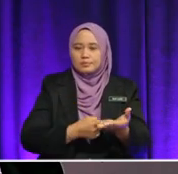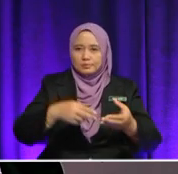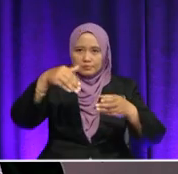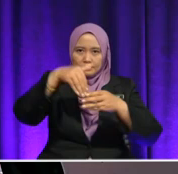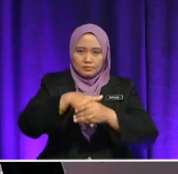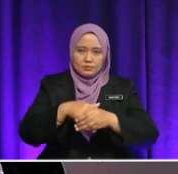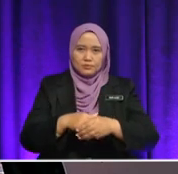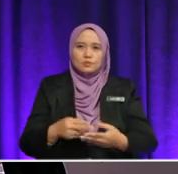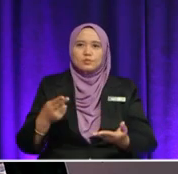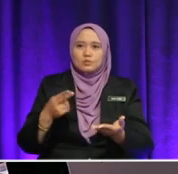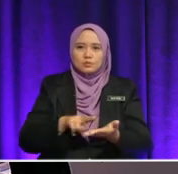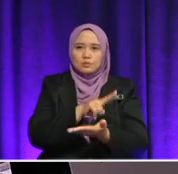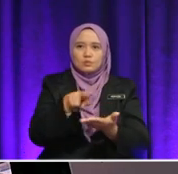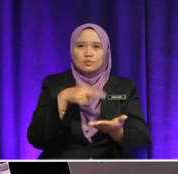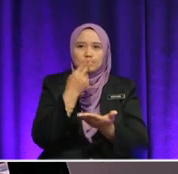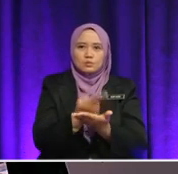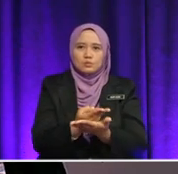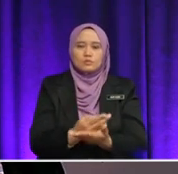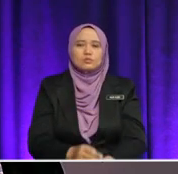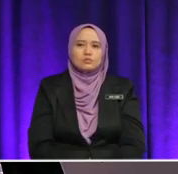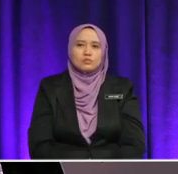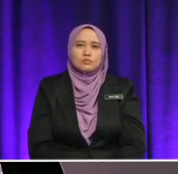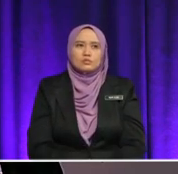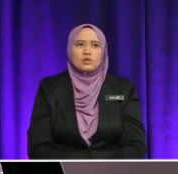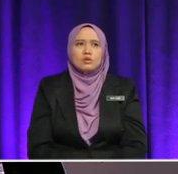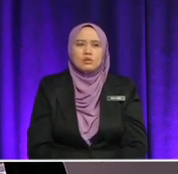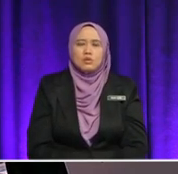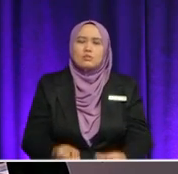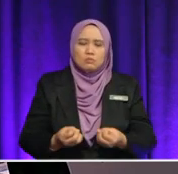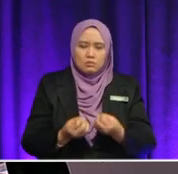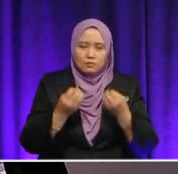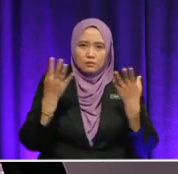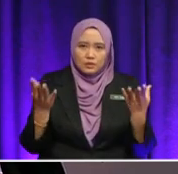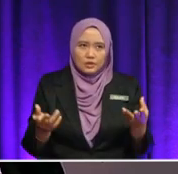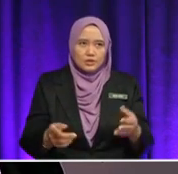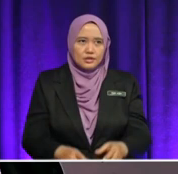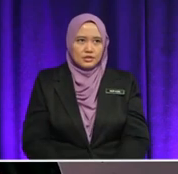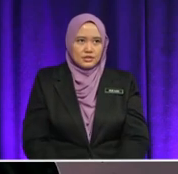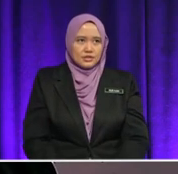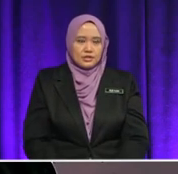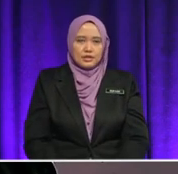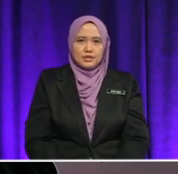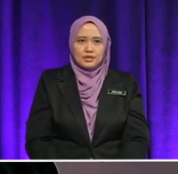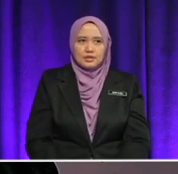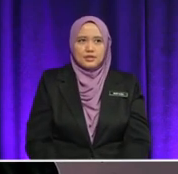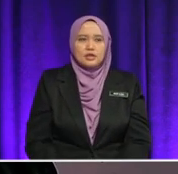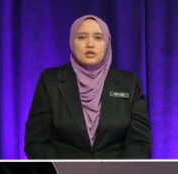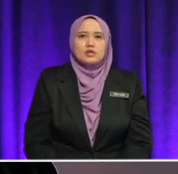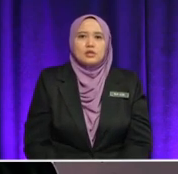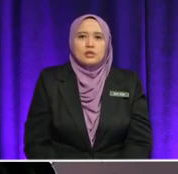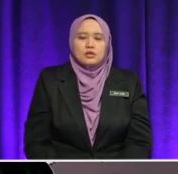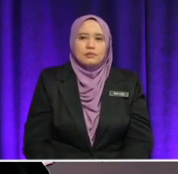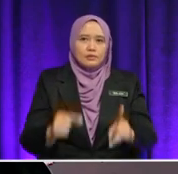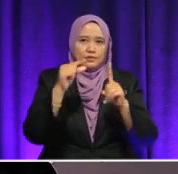belajar matematika banyak perkataan jadi kita kenal ringkaskan selepas kita belajar kandungan